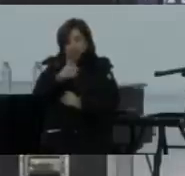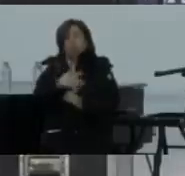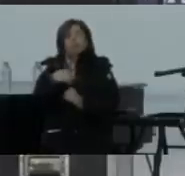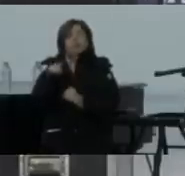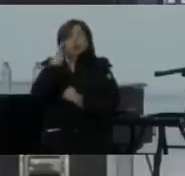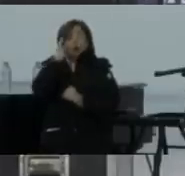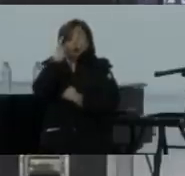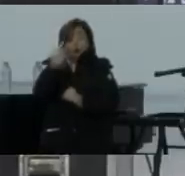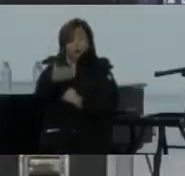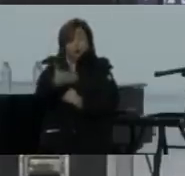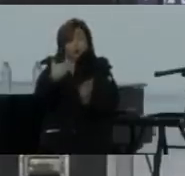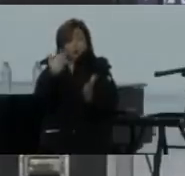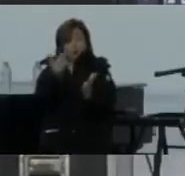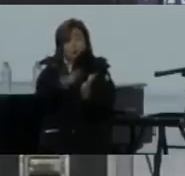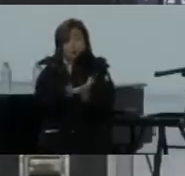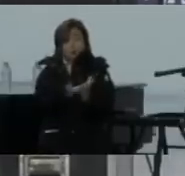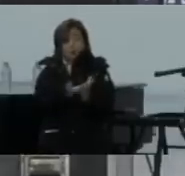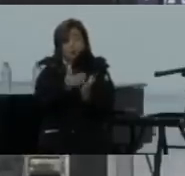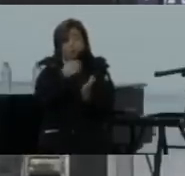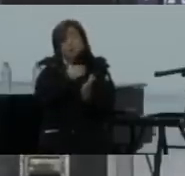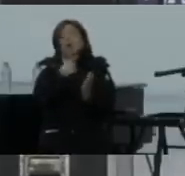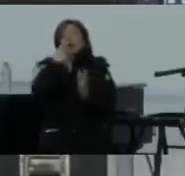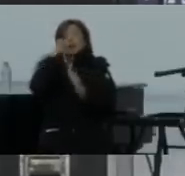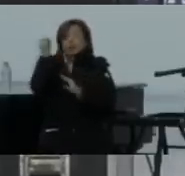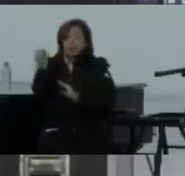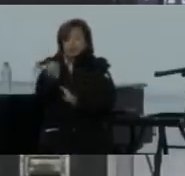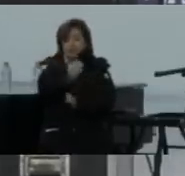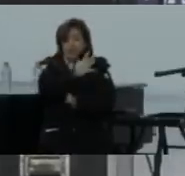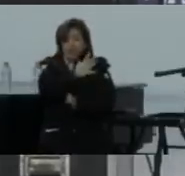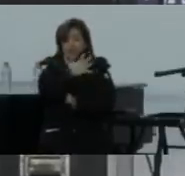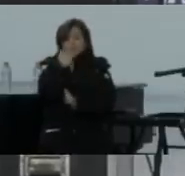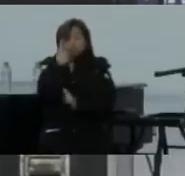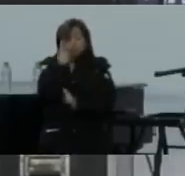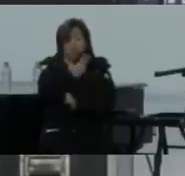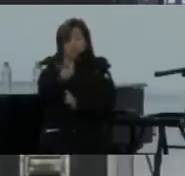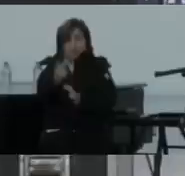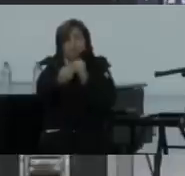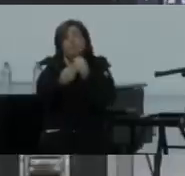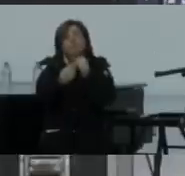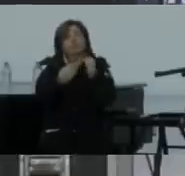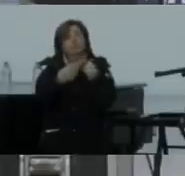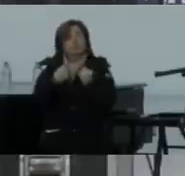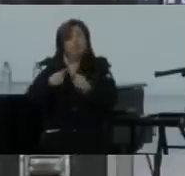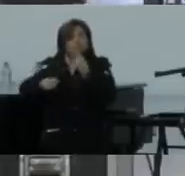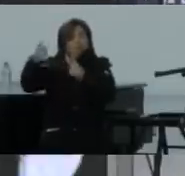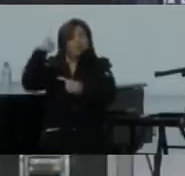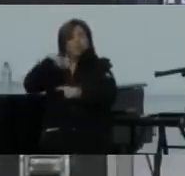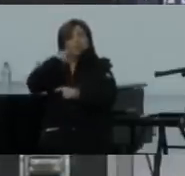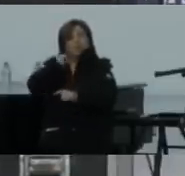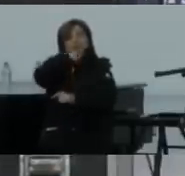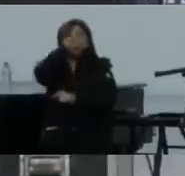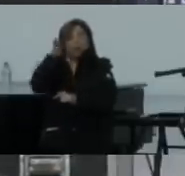che sono queste. Io adesso sullo schermo vorrei farvi vedere, tornando sull'euro, da quando siamo entrati